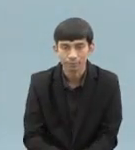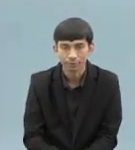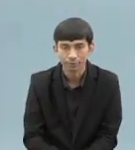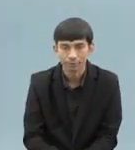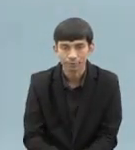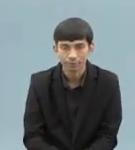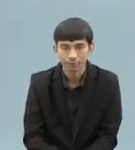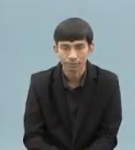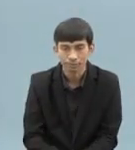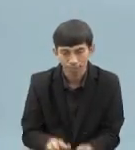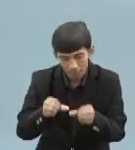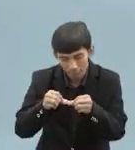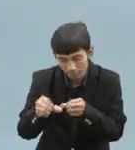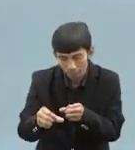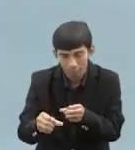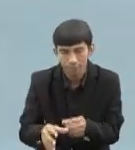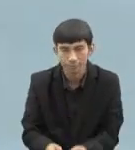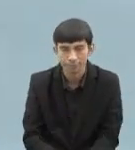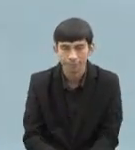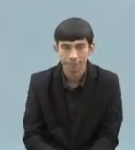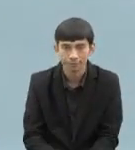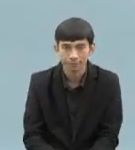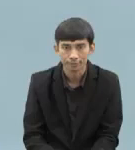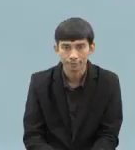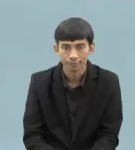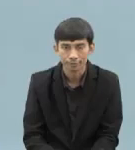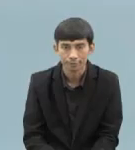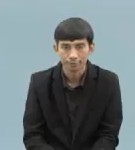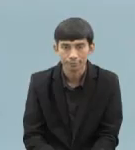Chứ này cũng ảnh bắn to là tiết ba nó còn ná.